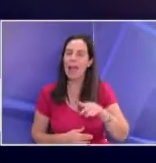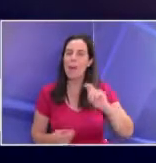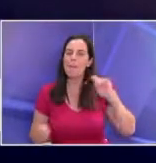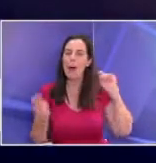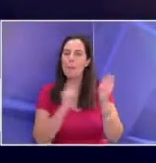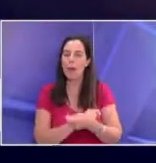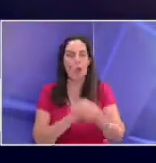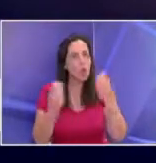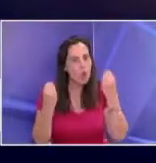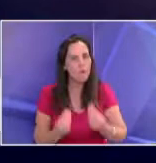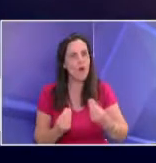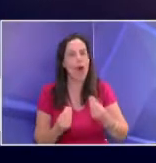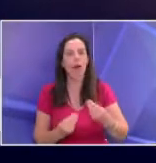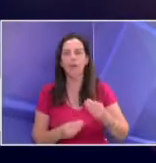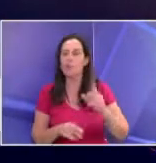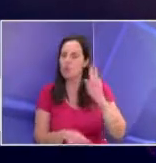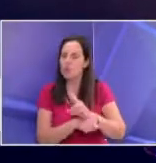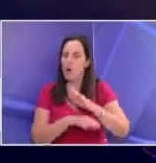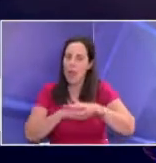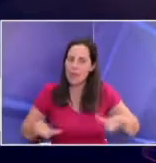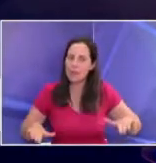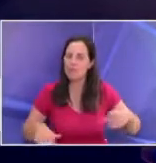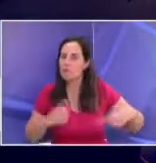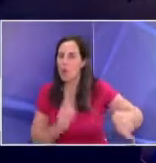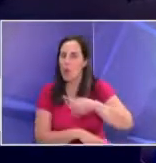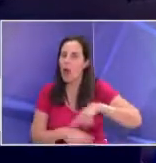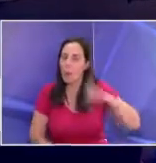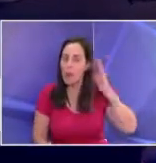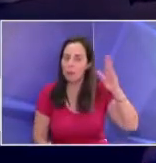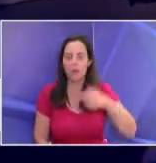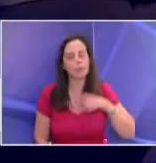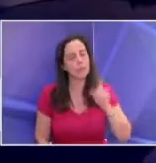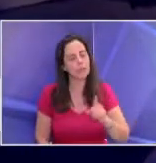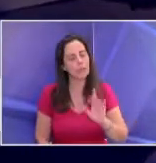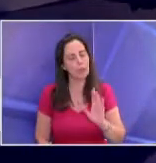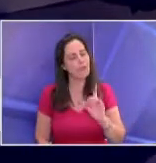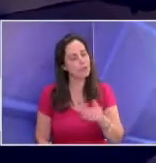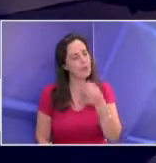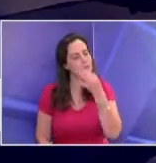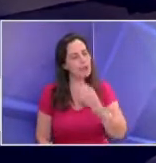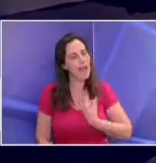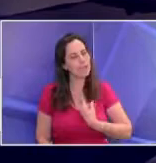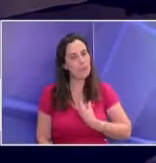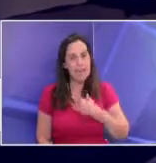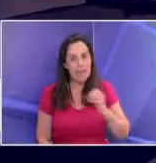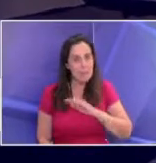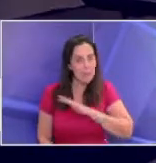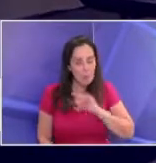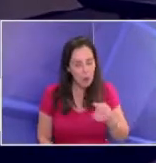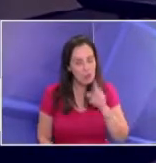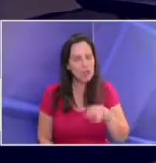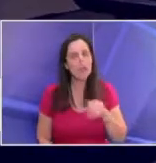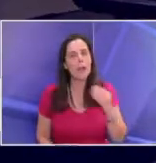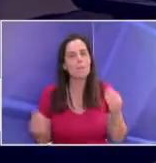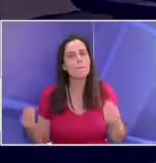במהפכה המוצדקת והטובה, שתגן על הילדים ועל הילדות שלנו בעתיד, אנחנו צריכים לברך. אבל צריך גם לשאול את עצמנו, האם בכל זאת יש פה